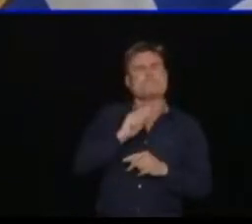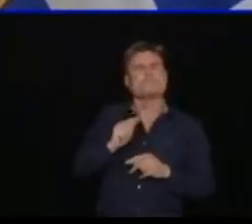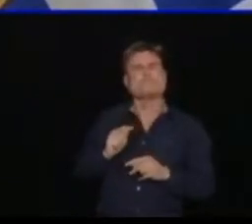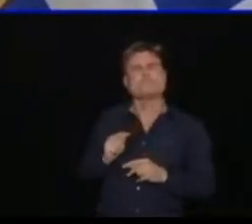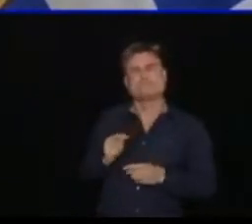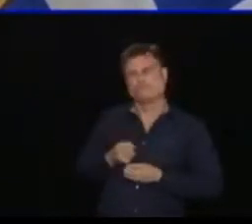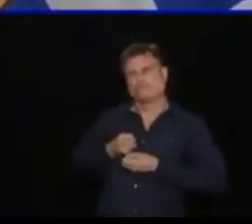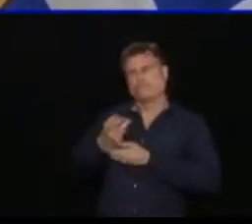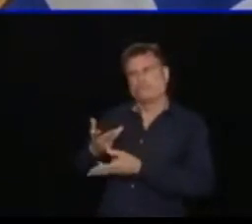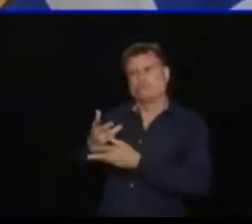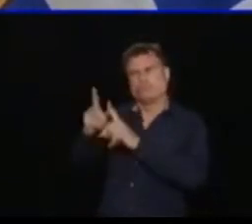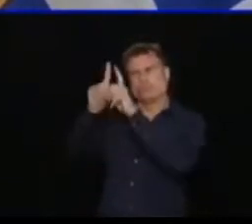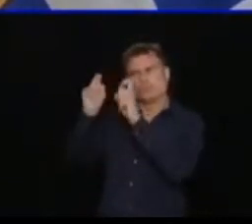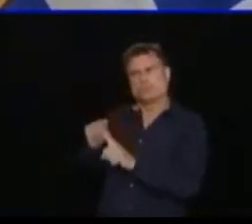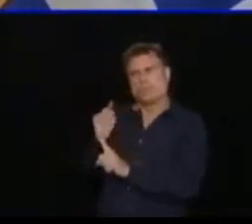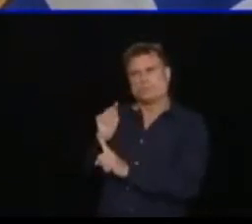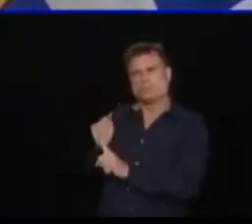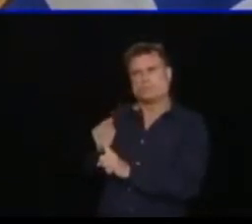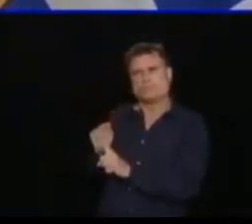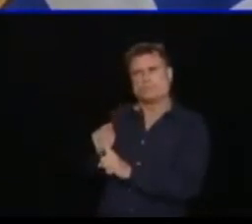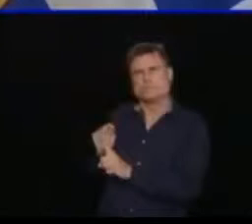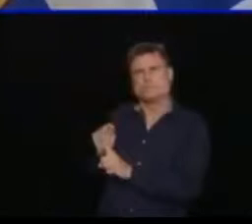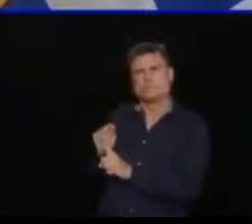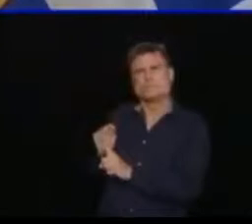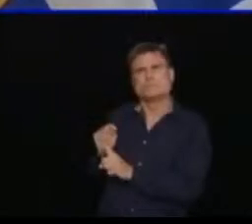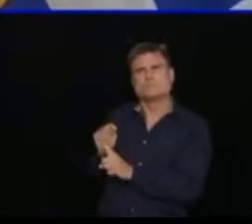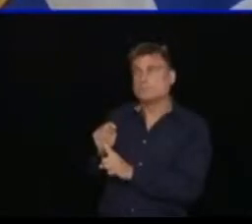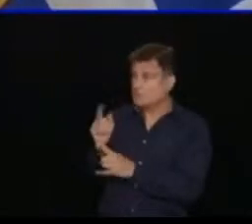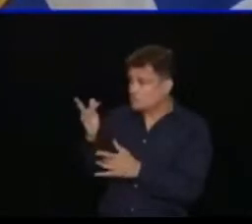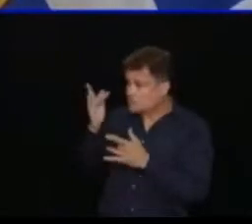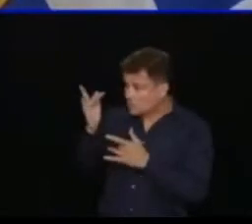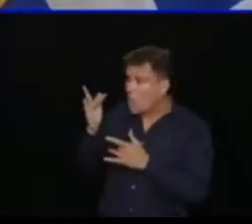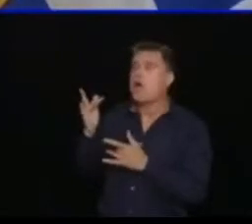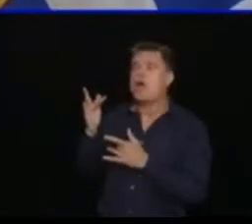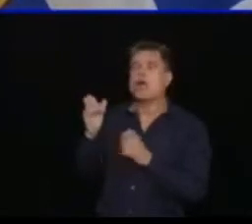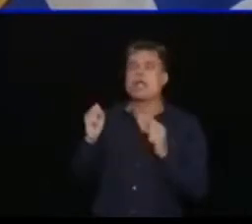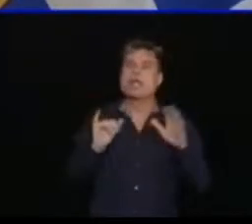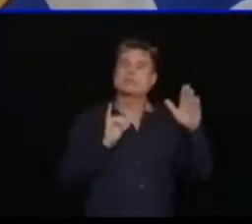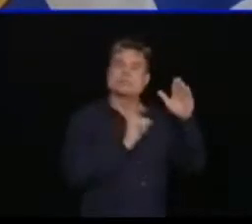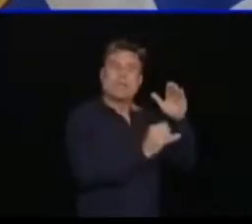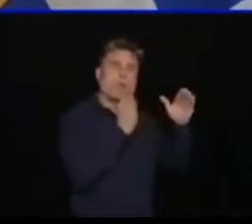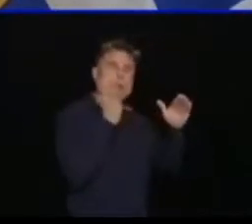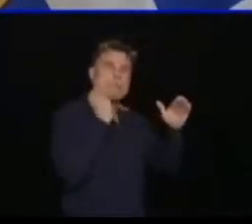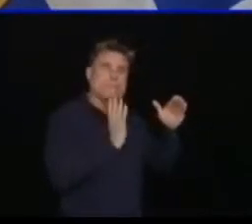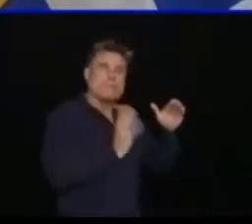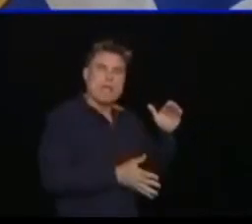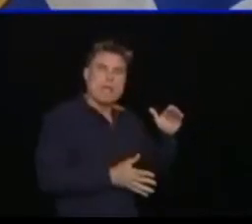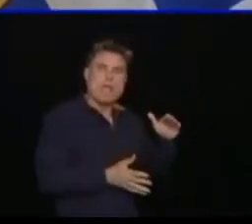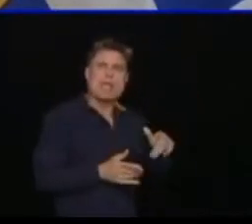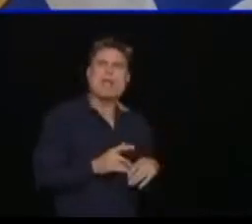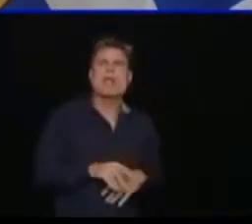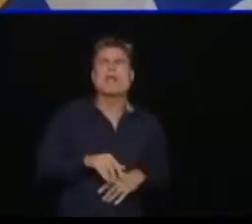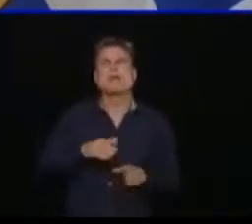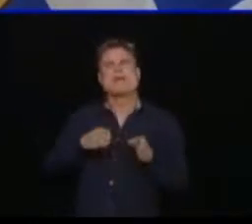就要求来测试，你就联系我们你就积极的关注自己的身体有没有症状。